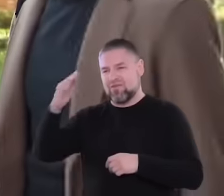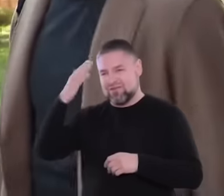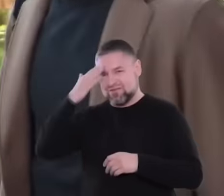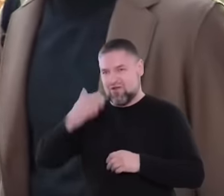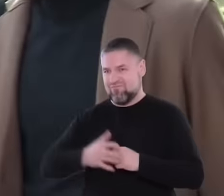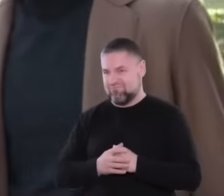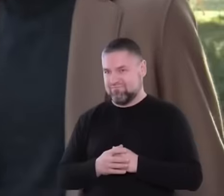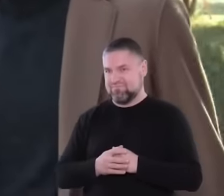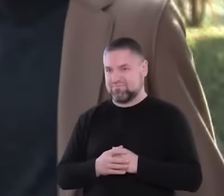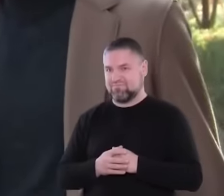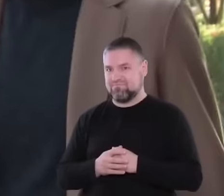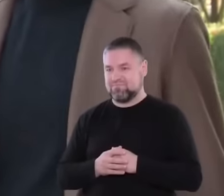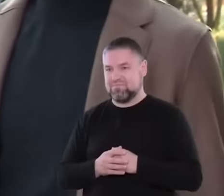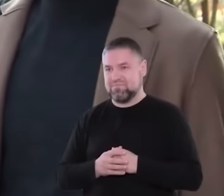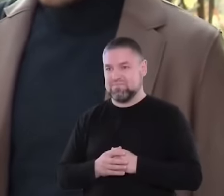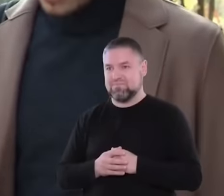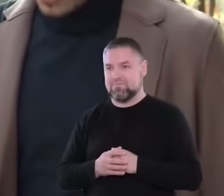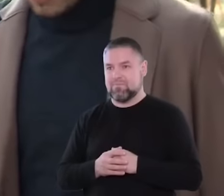Ale...